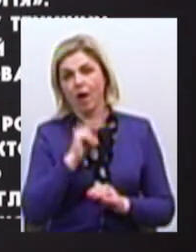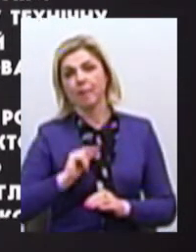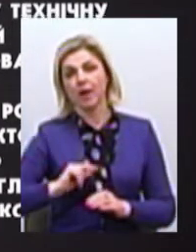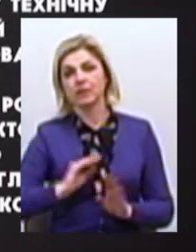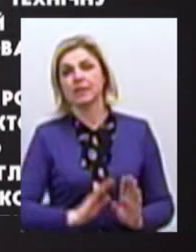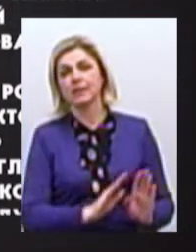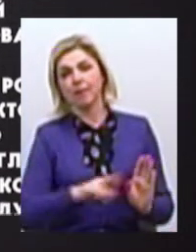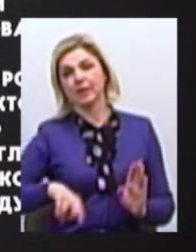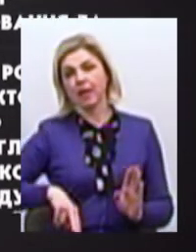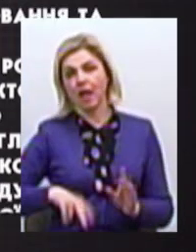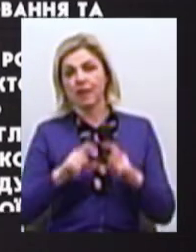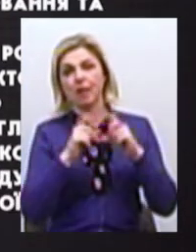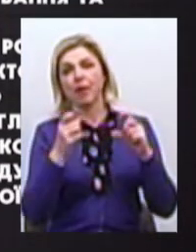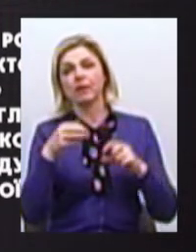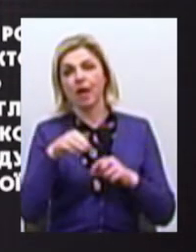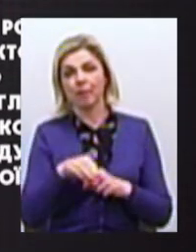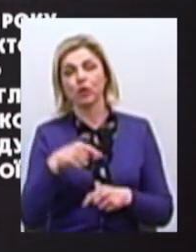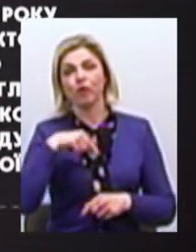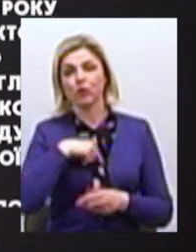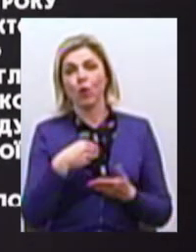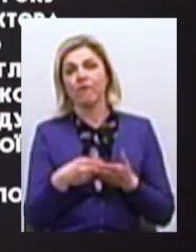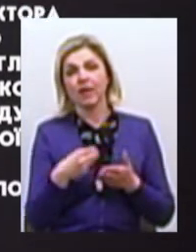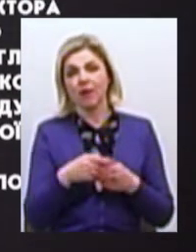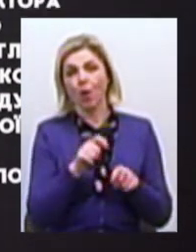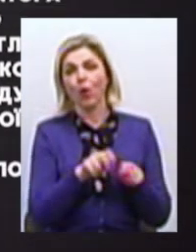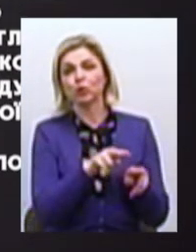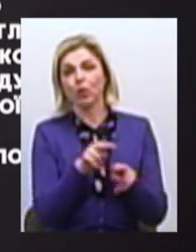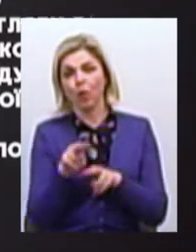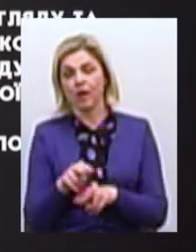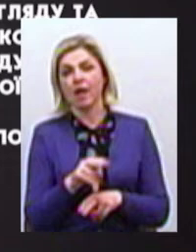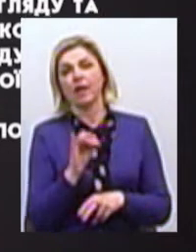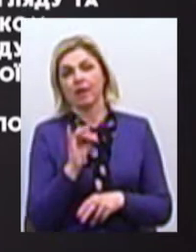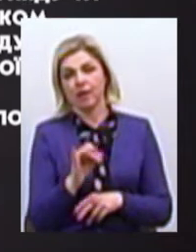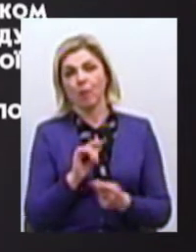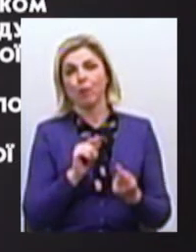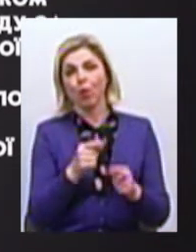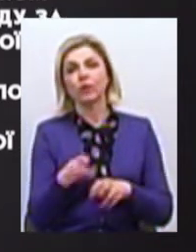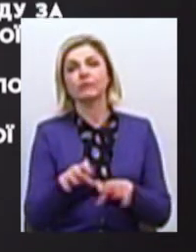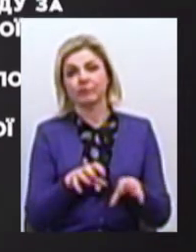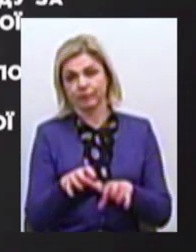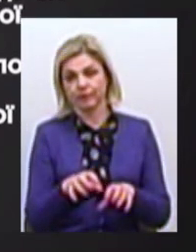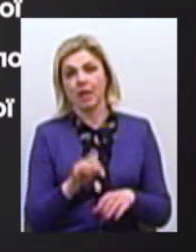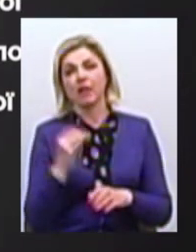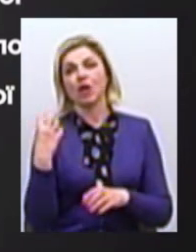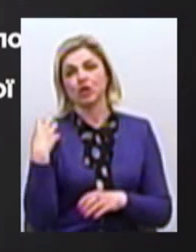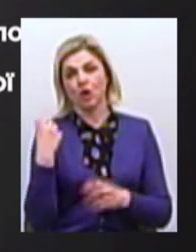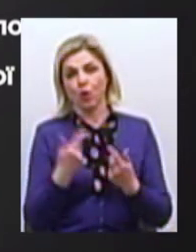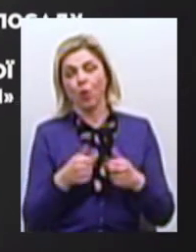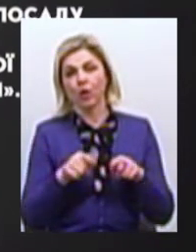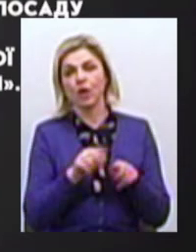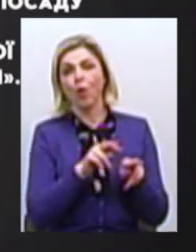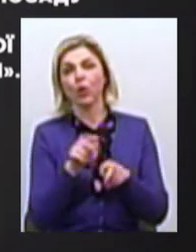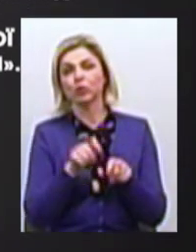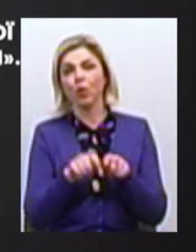заступником директора департаменту внутрішнього фінансового контролю, нагляду та протидії корупції, начальником відділу контролю